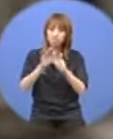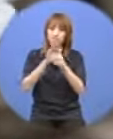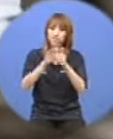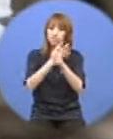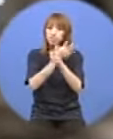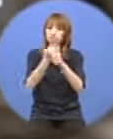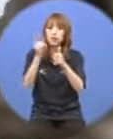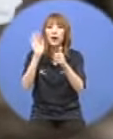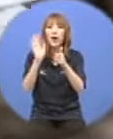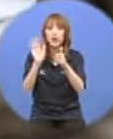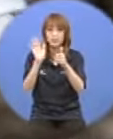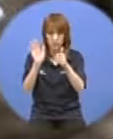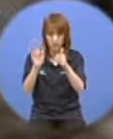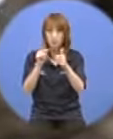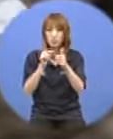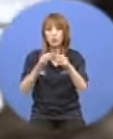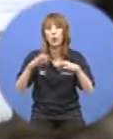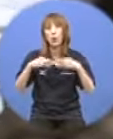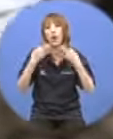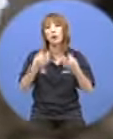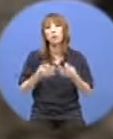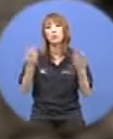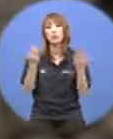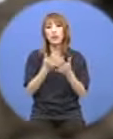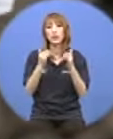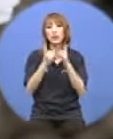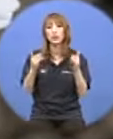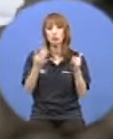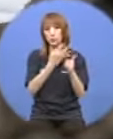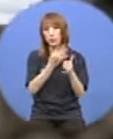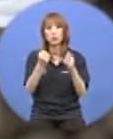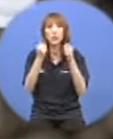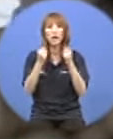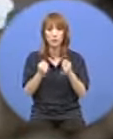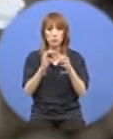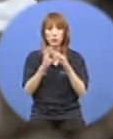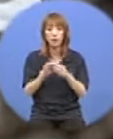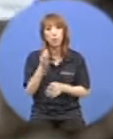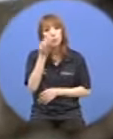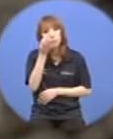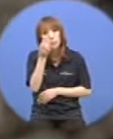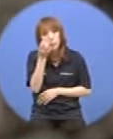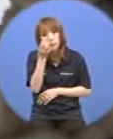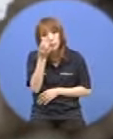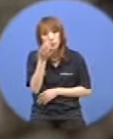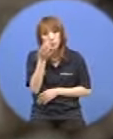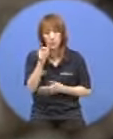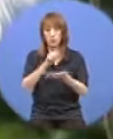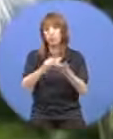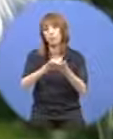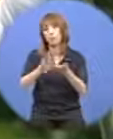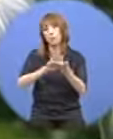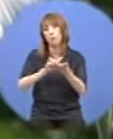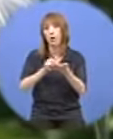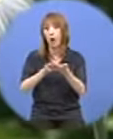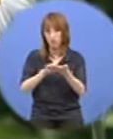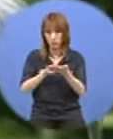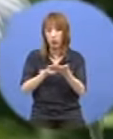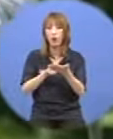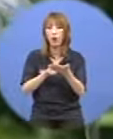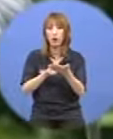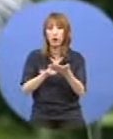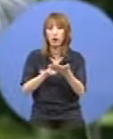んだけども、それでお金持ちになった人もいるから、 はい、 やってみたらどうですかということが書いてありまして、 はい、 でその